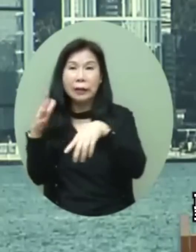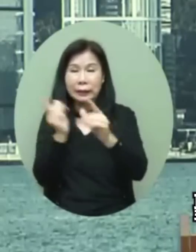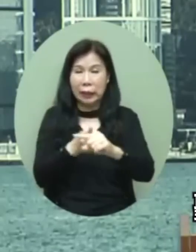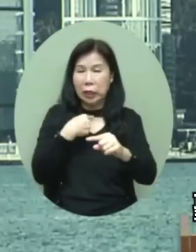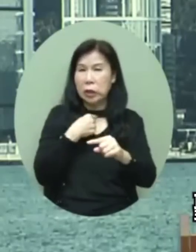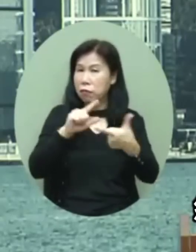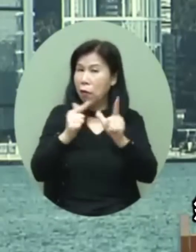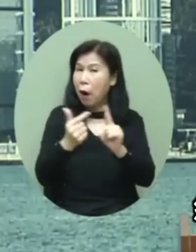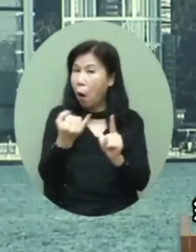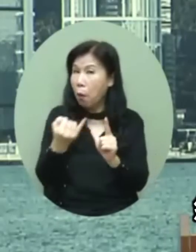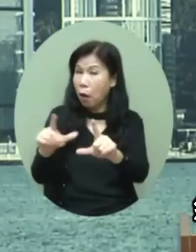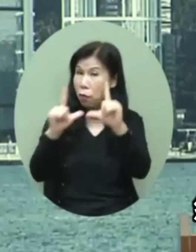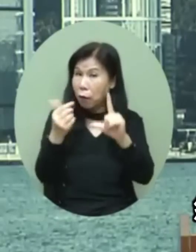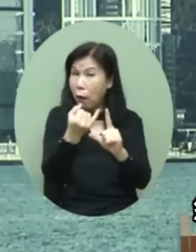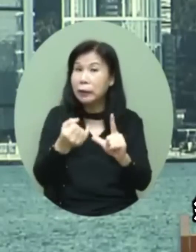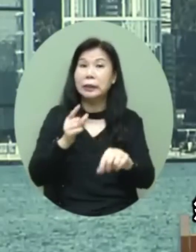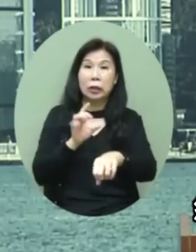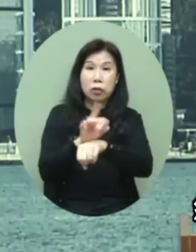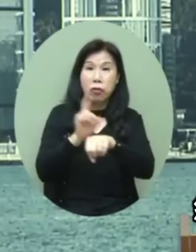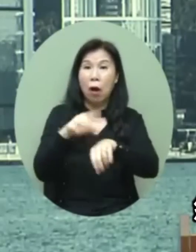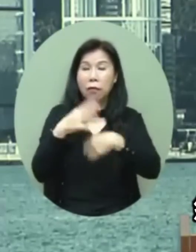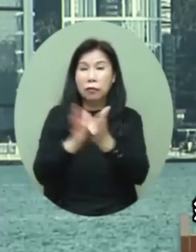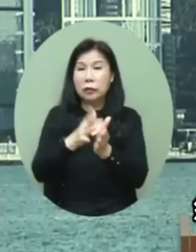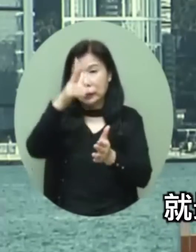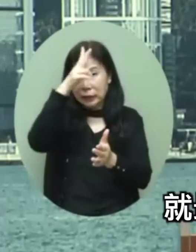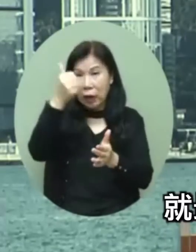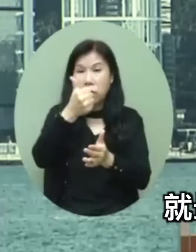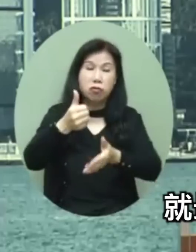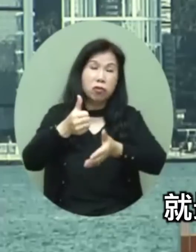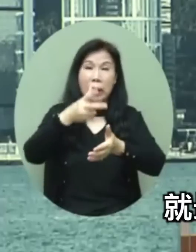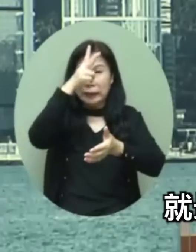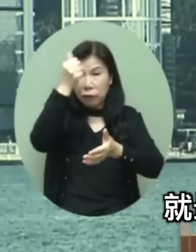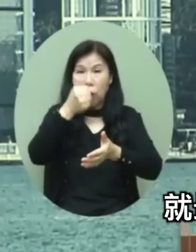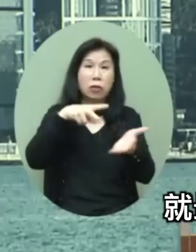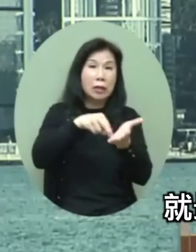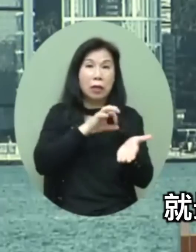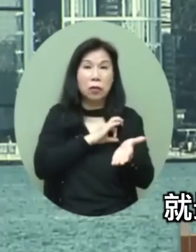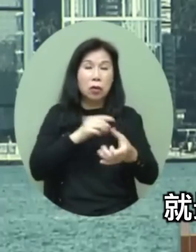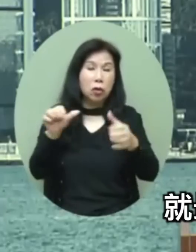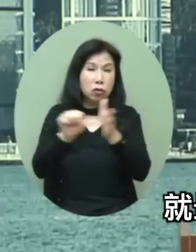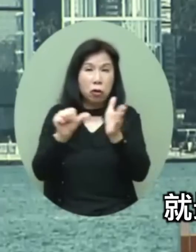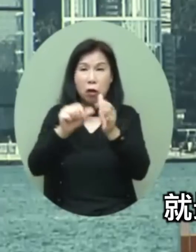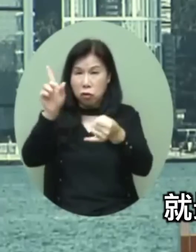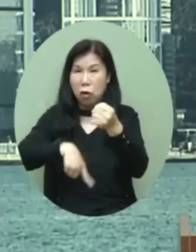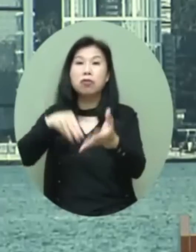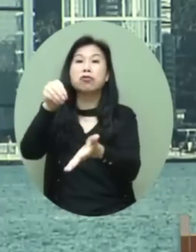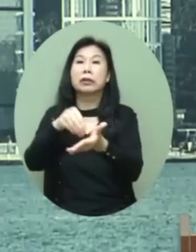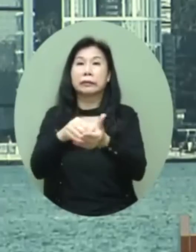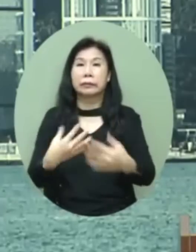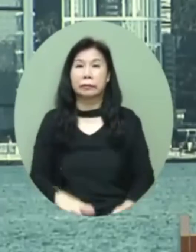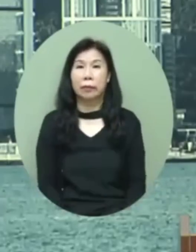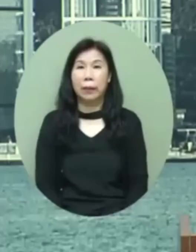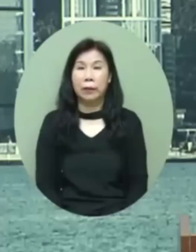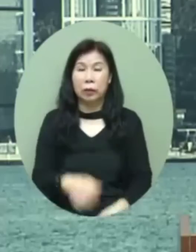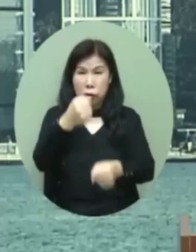案的回应，然后会尽快寻求行政会议就最终的薪酬调整幅度作决定。